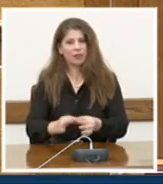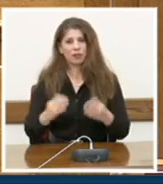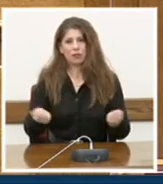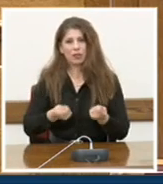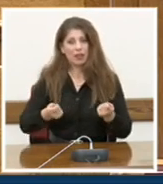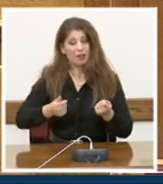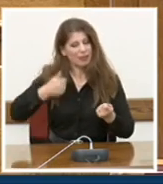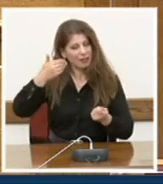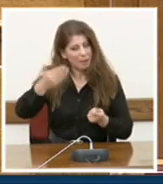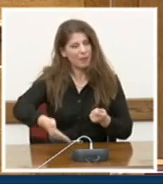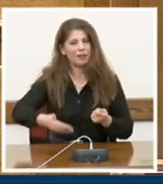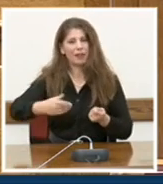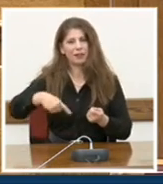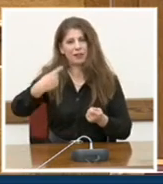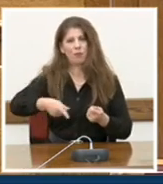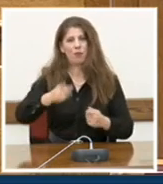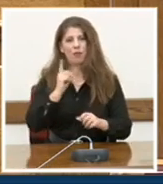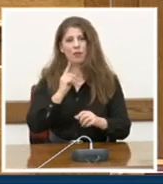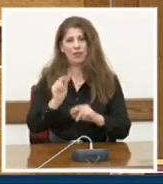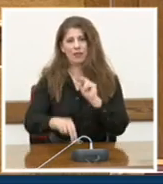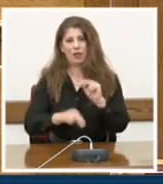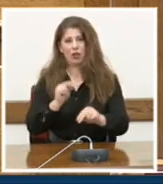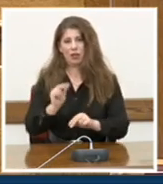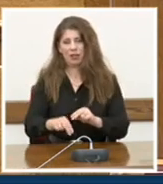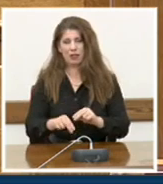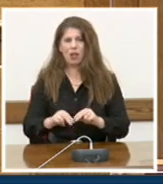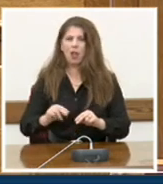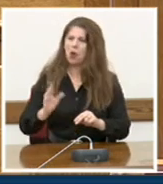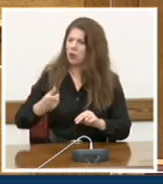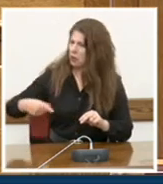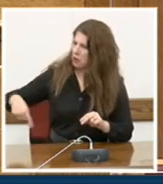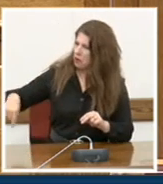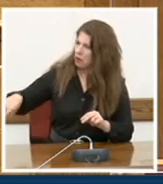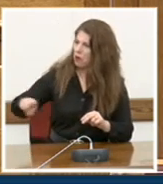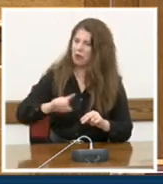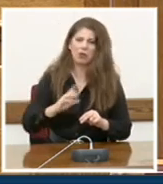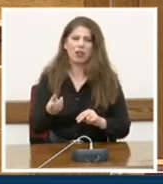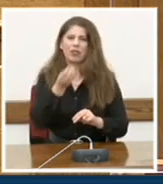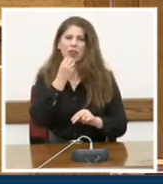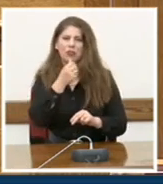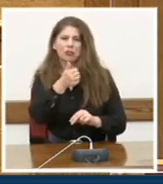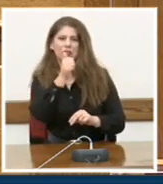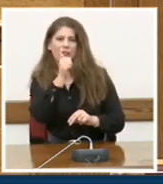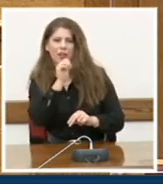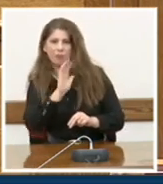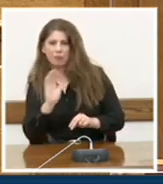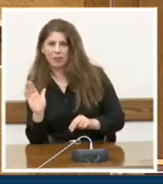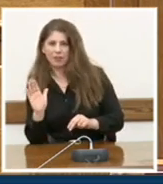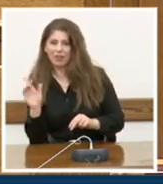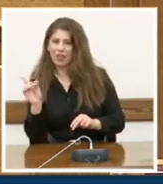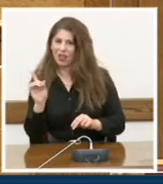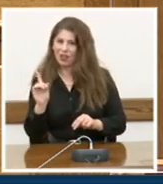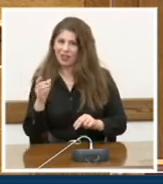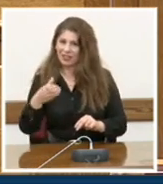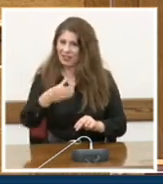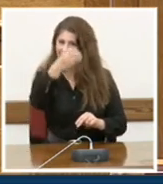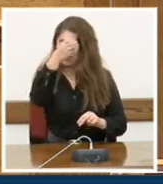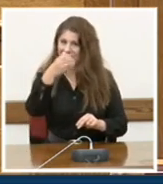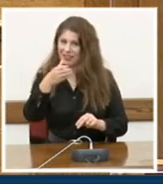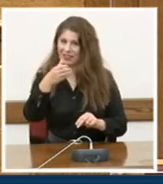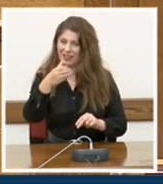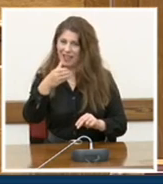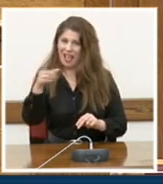τις επόμενες εκλογές, όταν όλοι οι άλλοι πιθανόν θα τρώτε και θα πίνετε όχι στην υγειά της αχάριστης ή στην